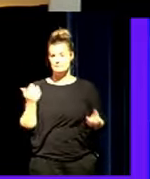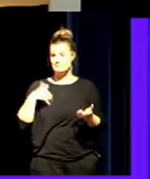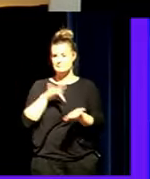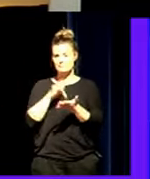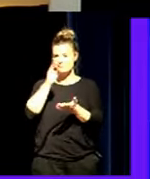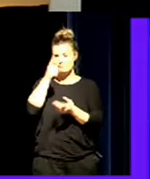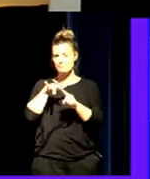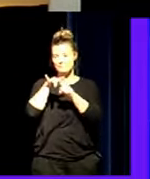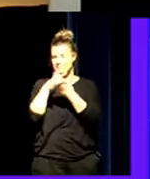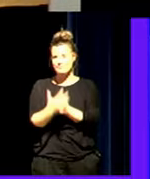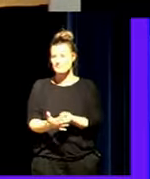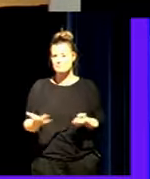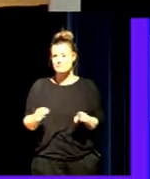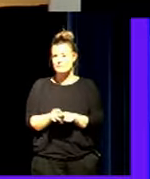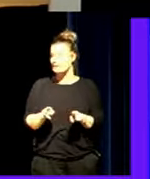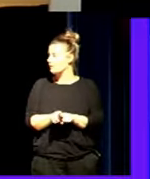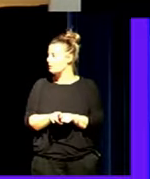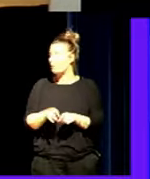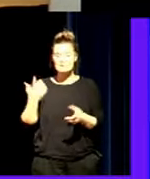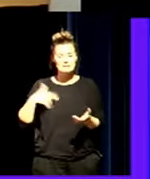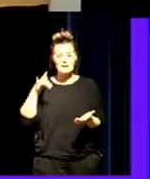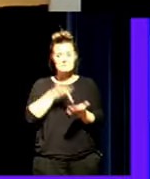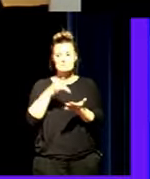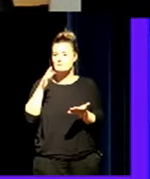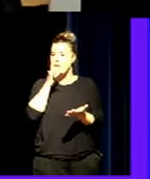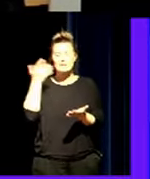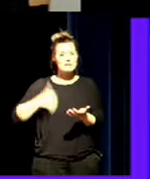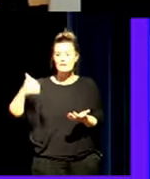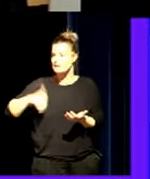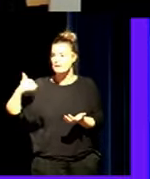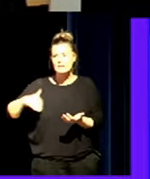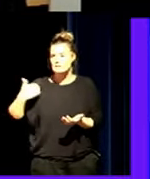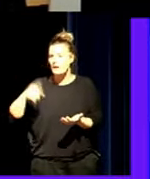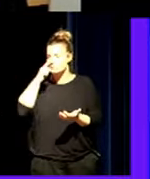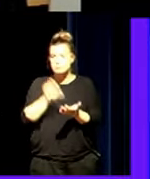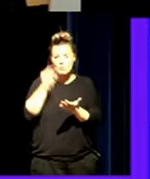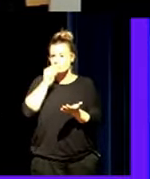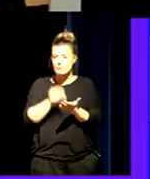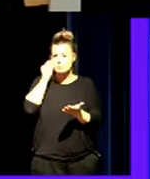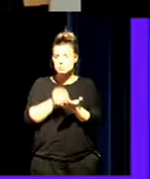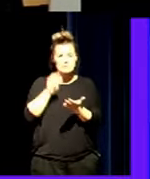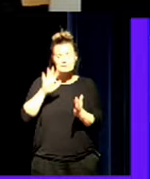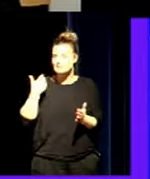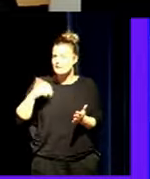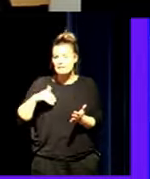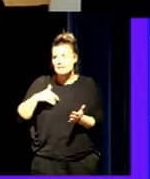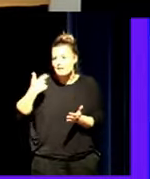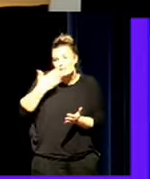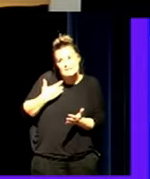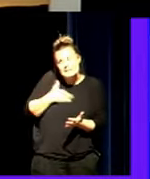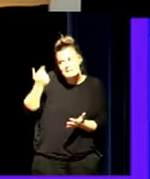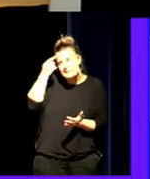batean, osta, da bere alekoa orain gertatzen ari da, orain mugitzen ari da, eta orain nahi dugu jakitea,